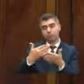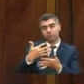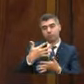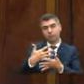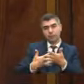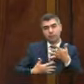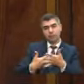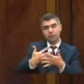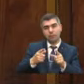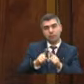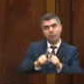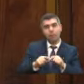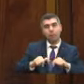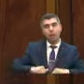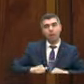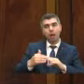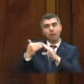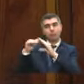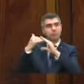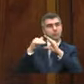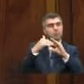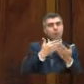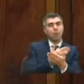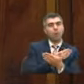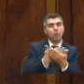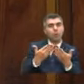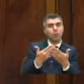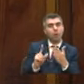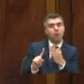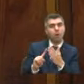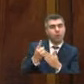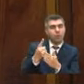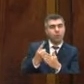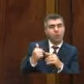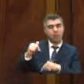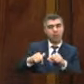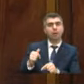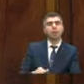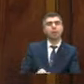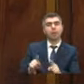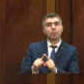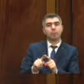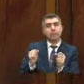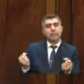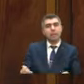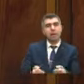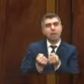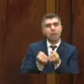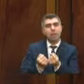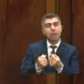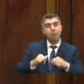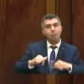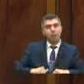مثالية الإدارة وزعنا على الإدارات باش تكون الإدارة هي سباقة مجموعة من الأهداف ديال التنمية المستدامة، تبدأ الإدارة هي